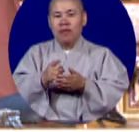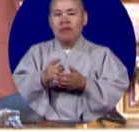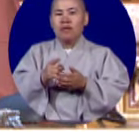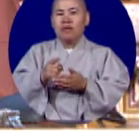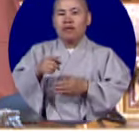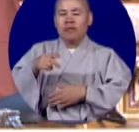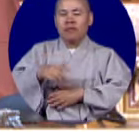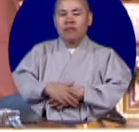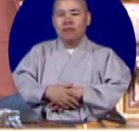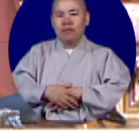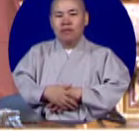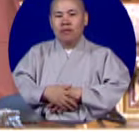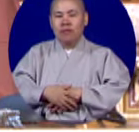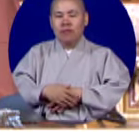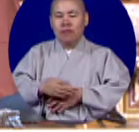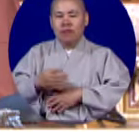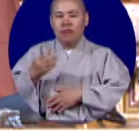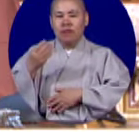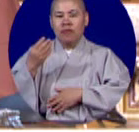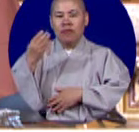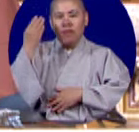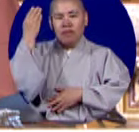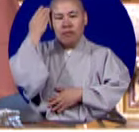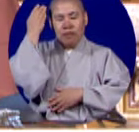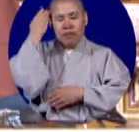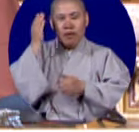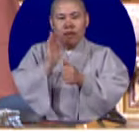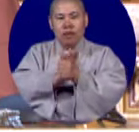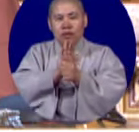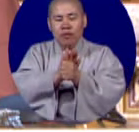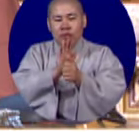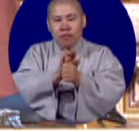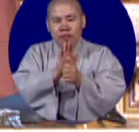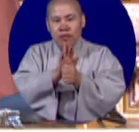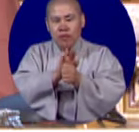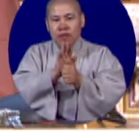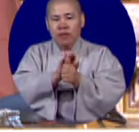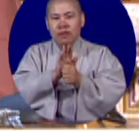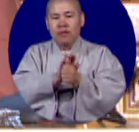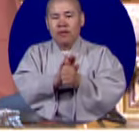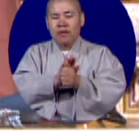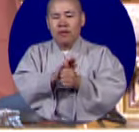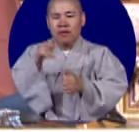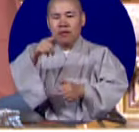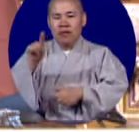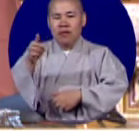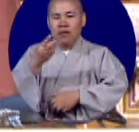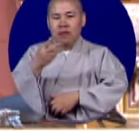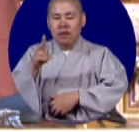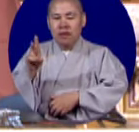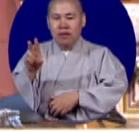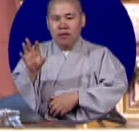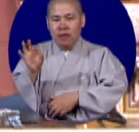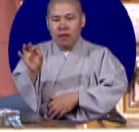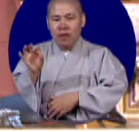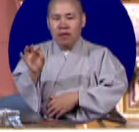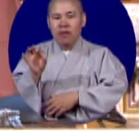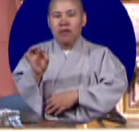조보리분법이라 보리를 돕는 그 부분의 법이다. 그걸 자량이라고 그래요.